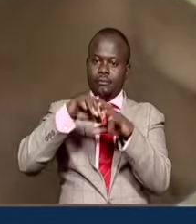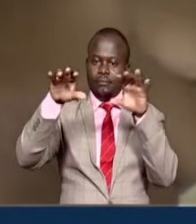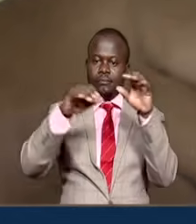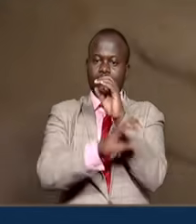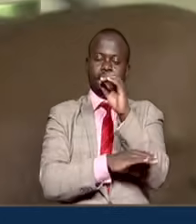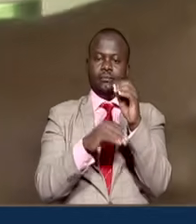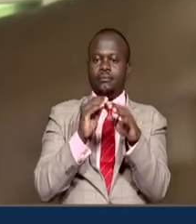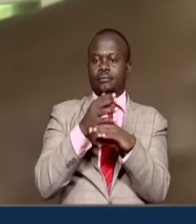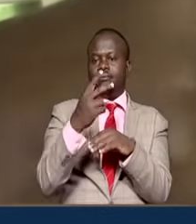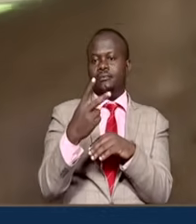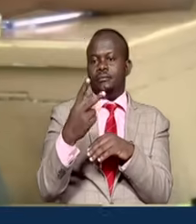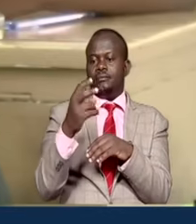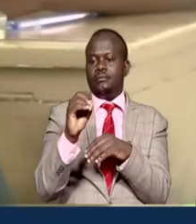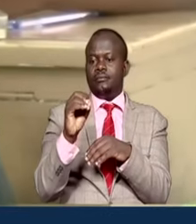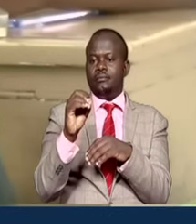ni